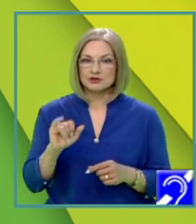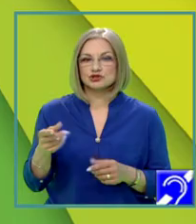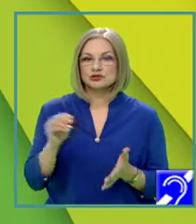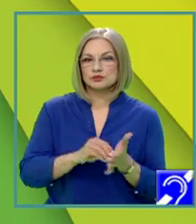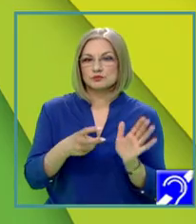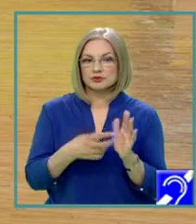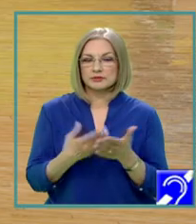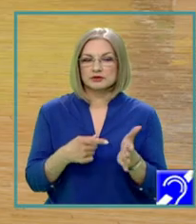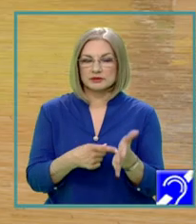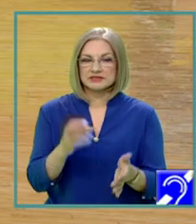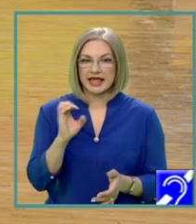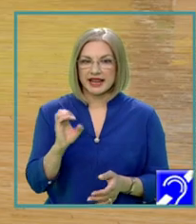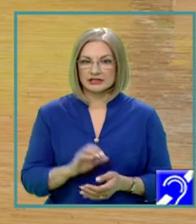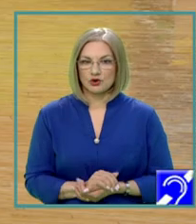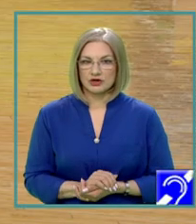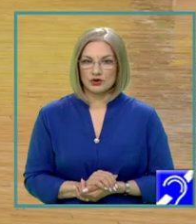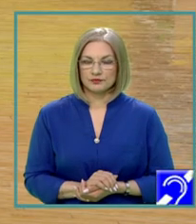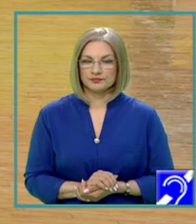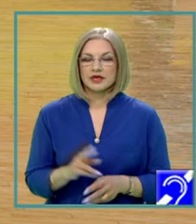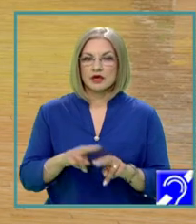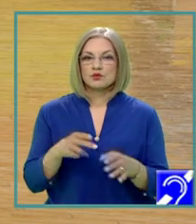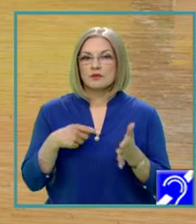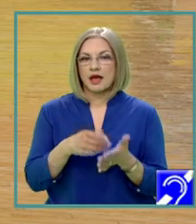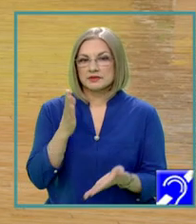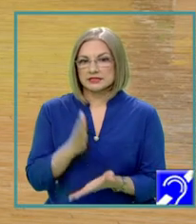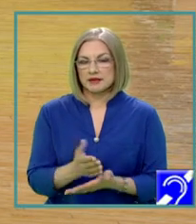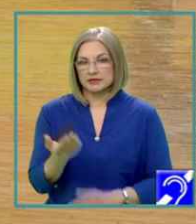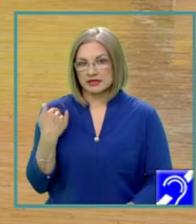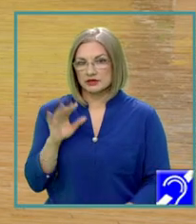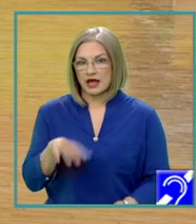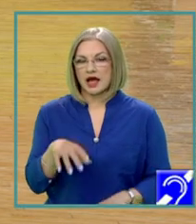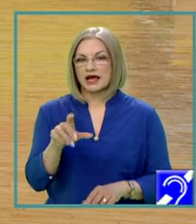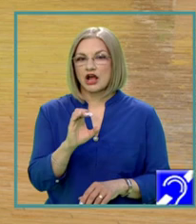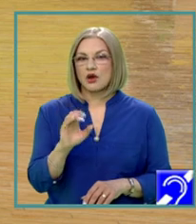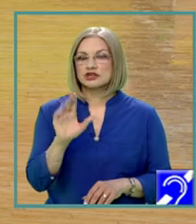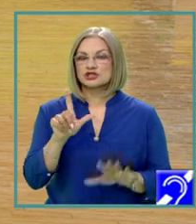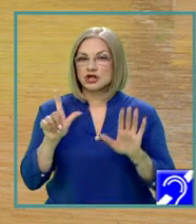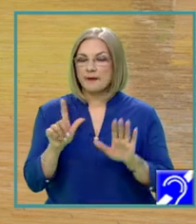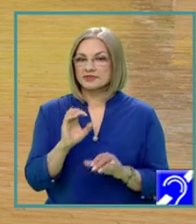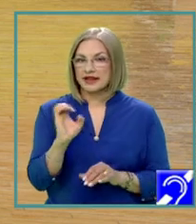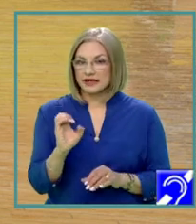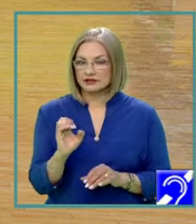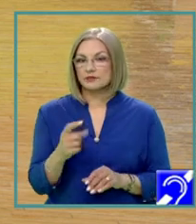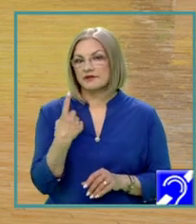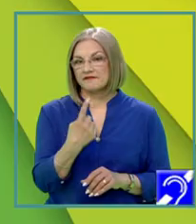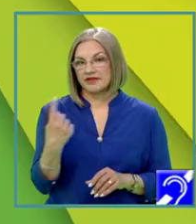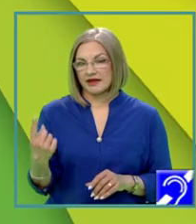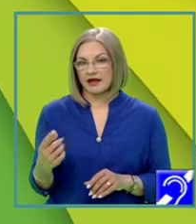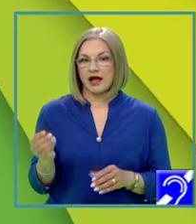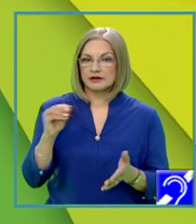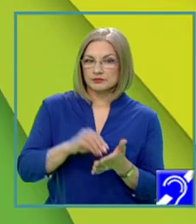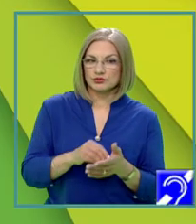electronilor așa cum am stabilit anterior flori are șapte electroni de valență fiecare atom de flori va pune în comun câte un electron